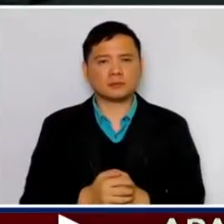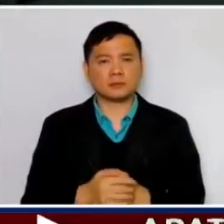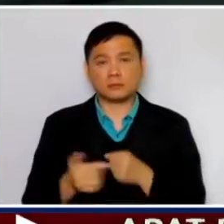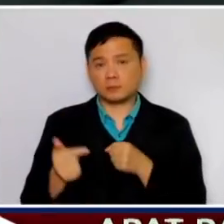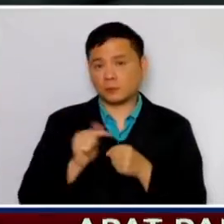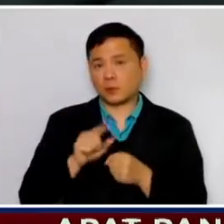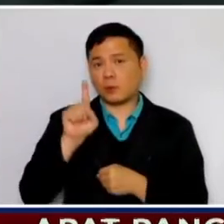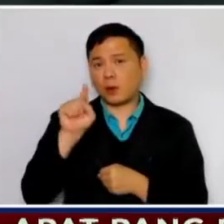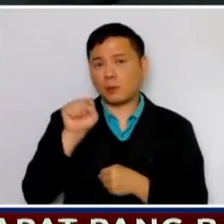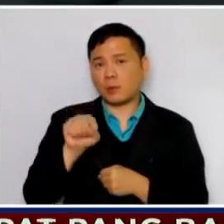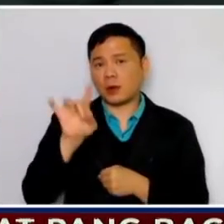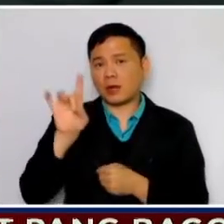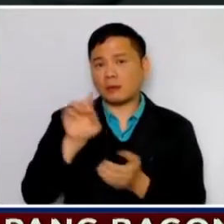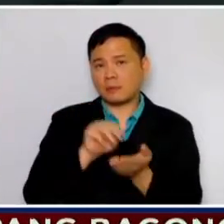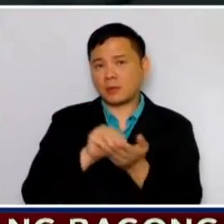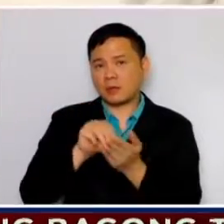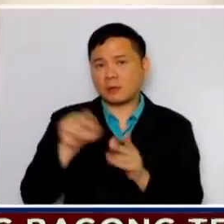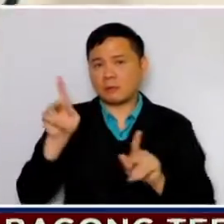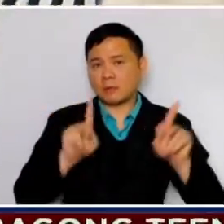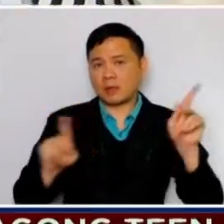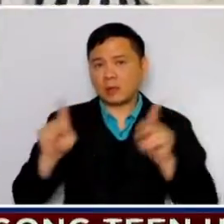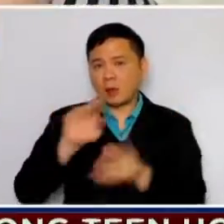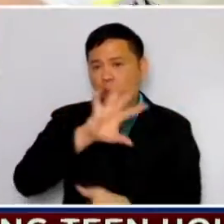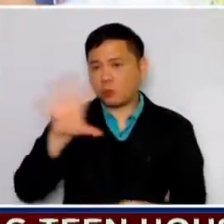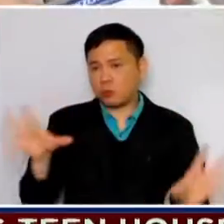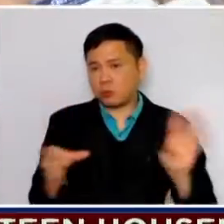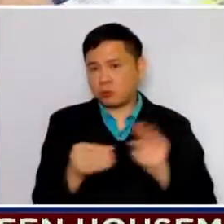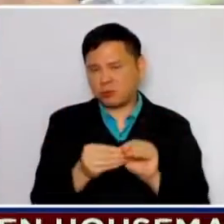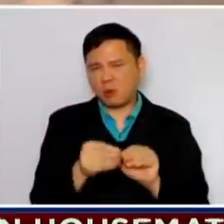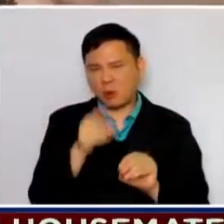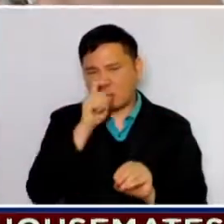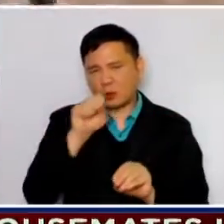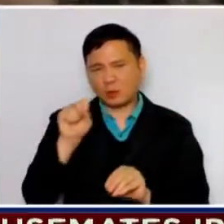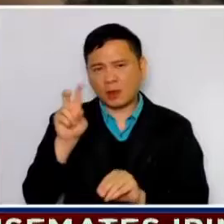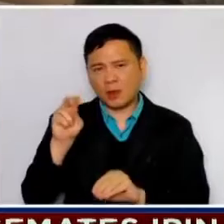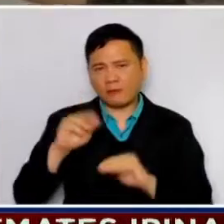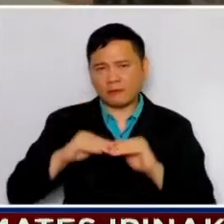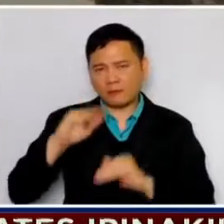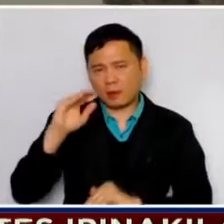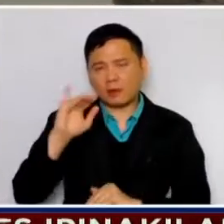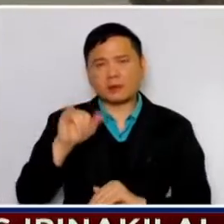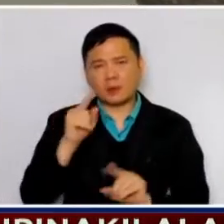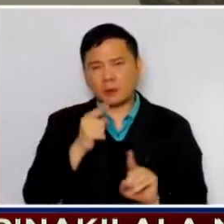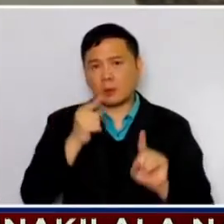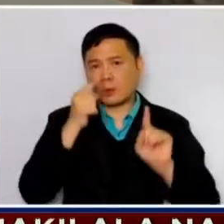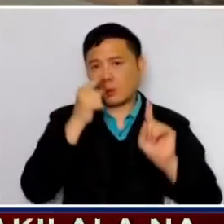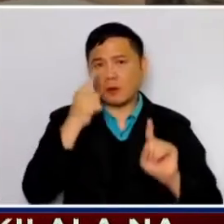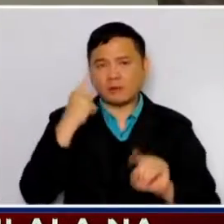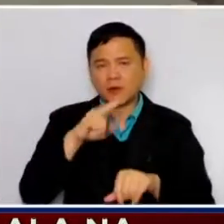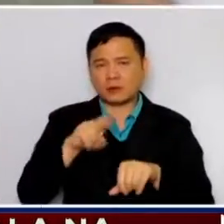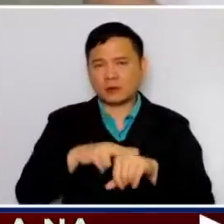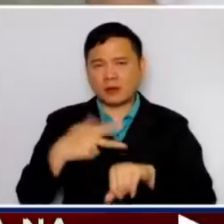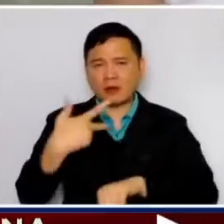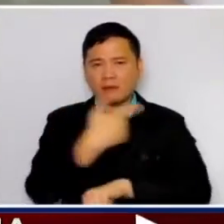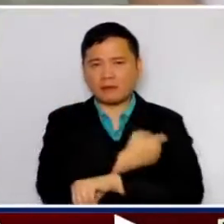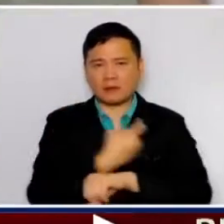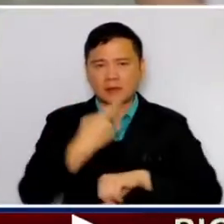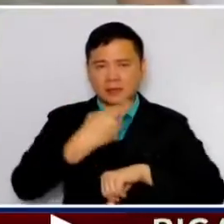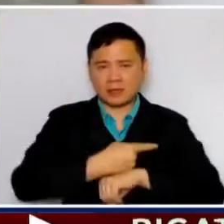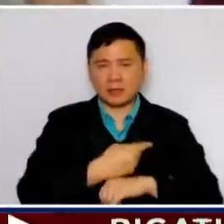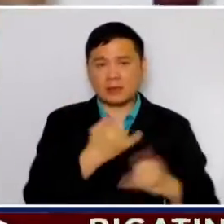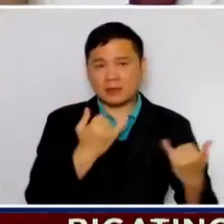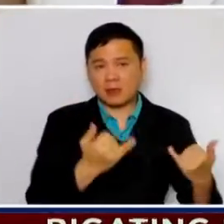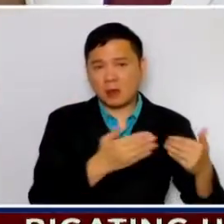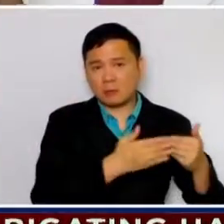pataas ang target bakunahan sa ika-4 na round ng National COVID Vaccination Drive mula ngayong araw hanggang Sabado. Kaya para